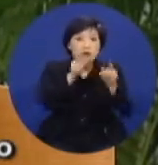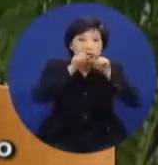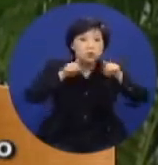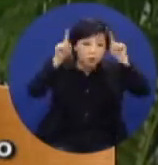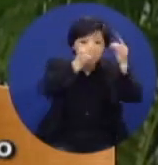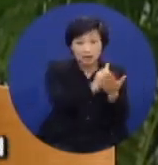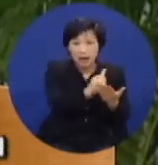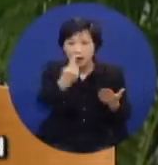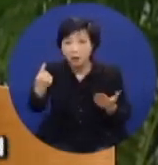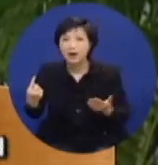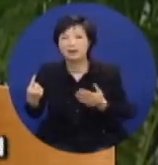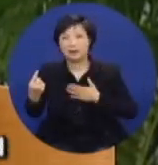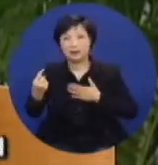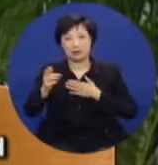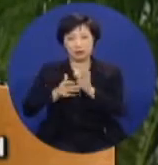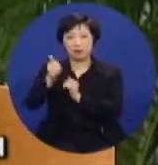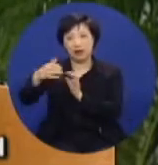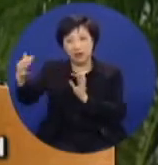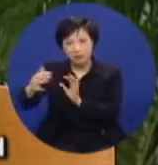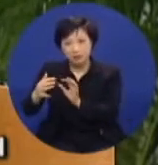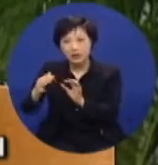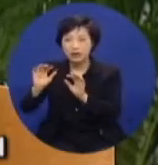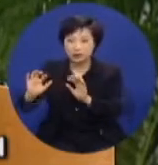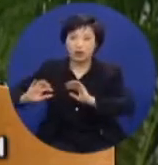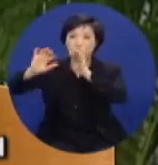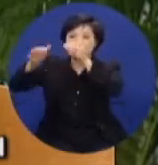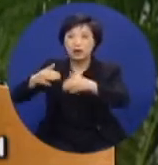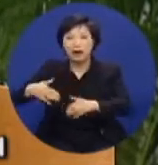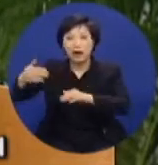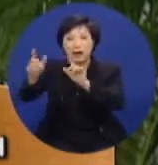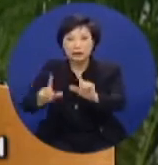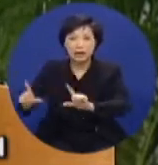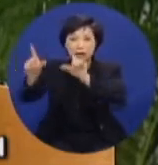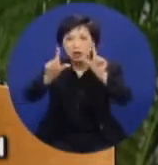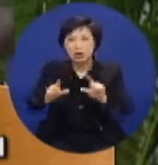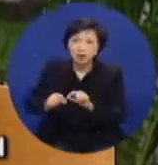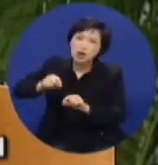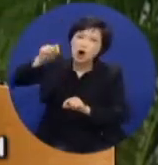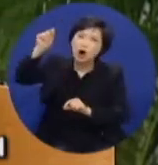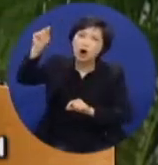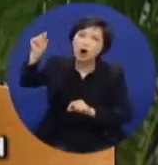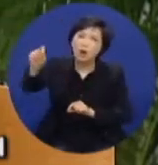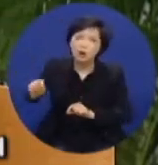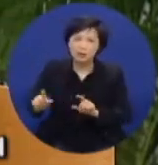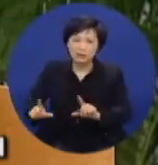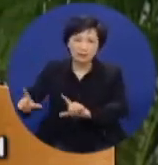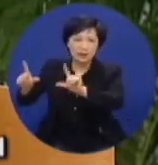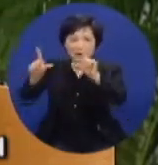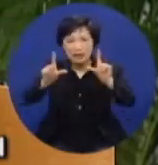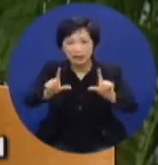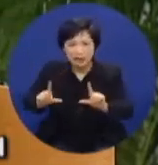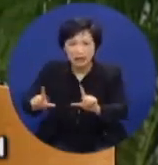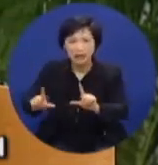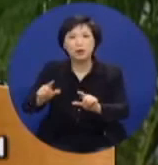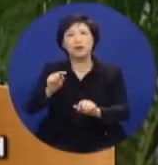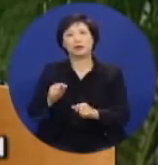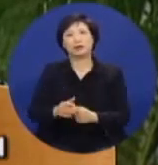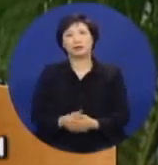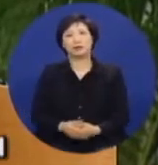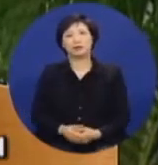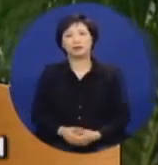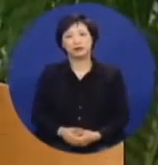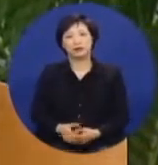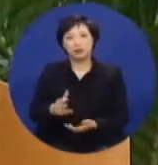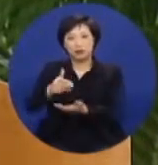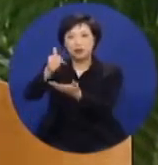나와서 나와 함께 충분해서 예 뭐니 샤 자아 예